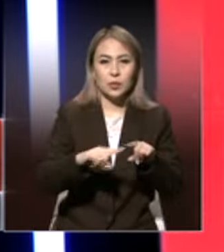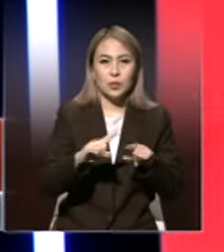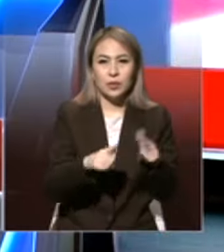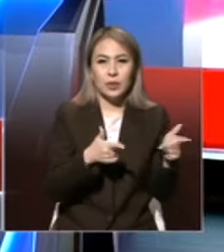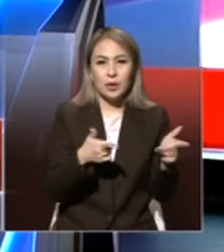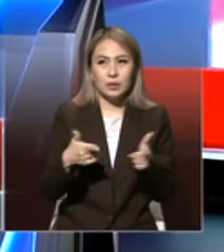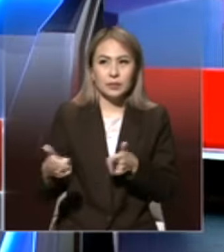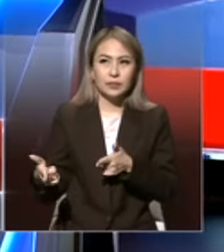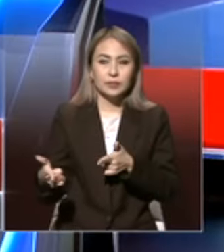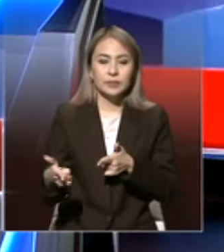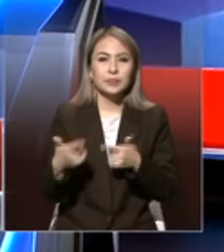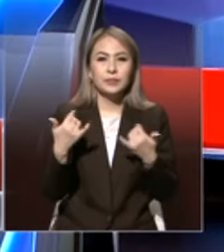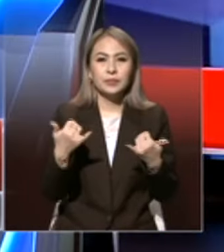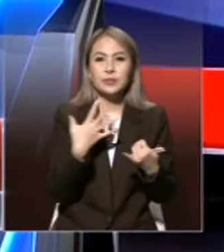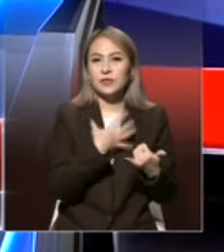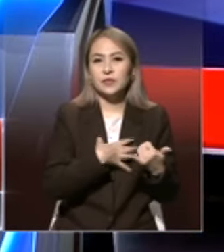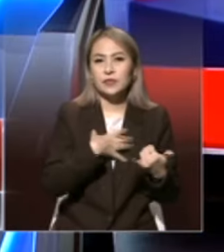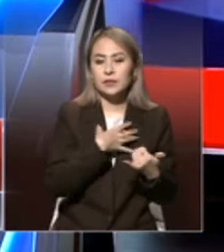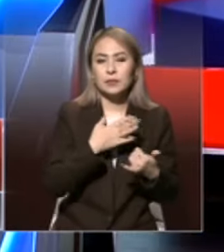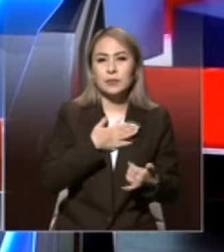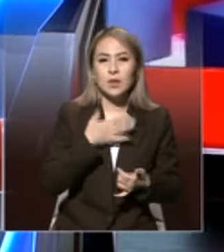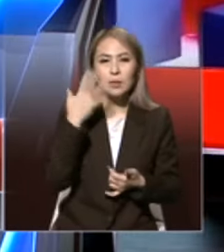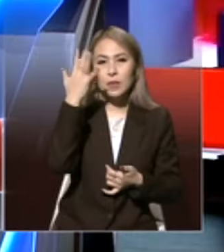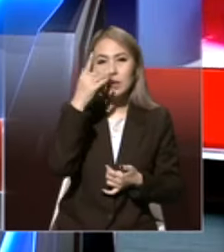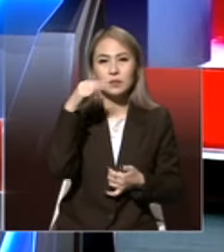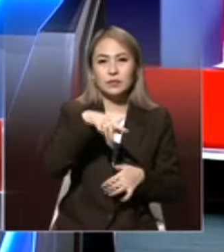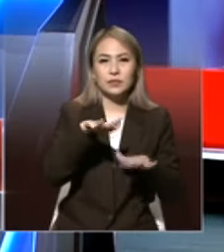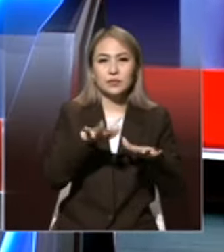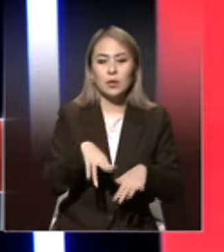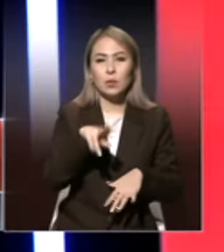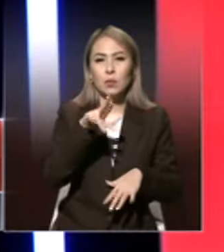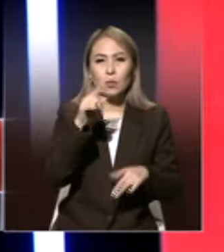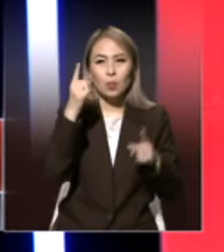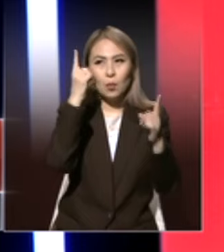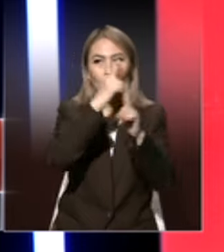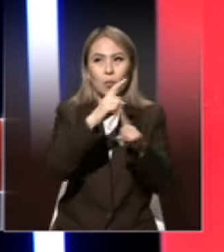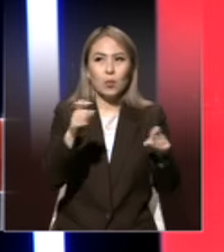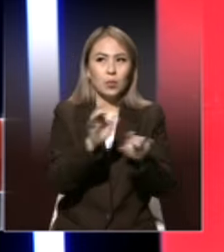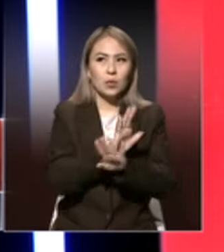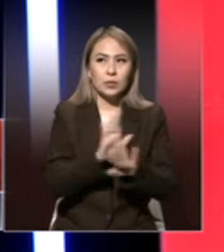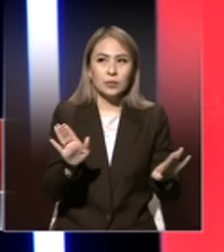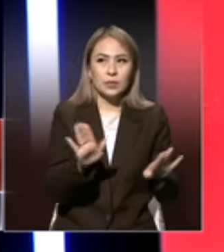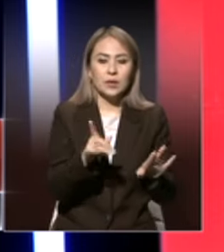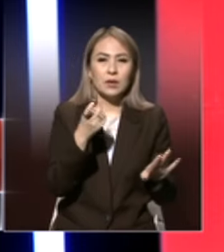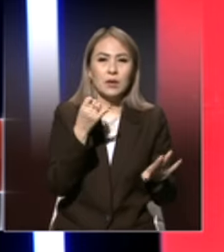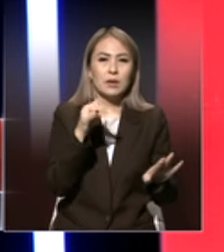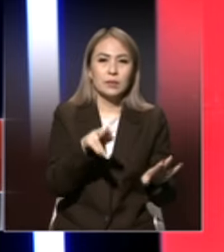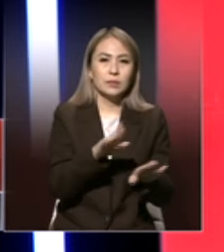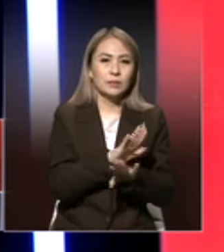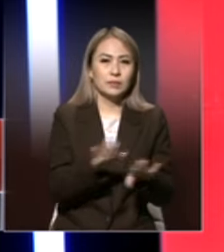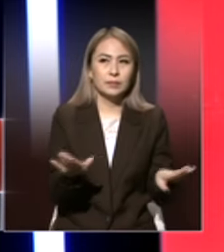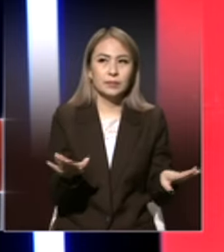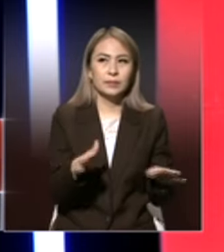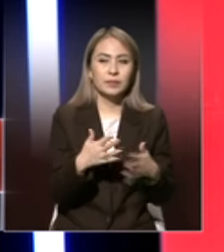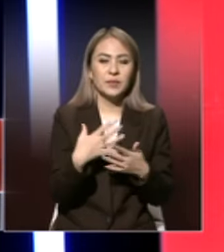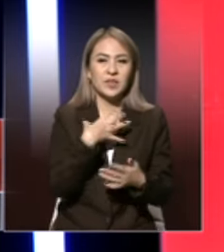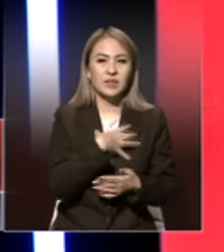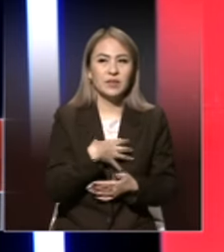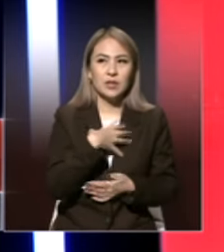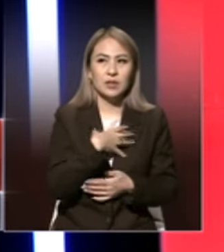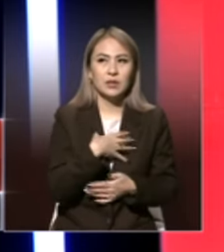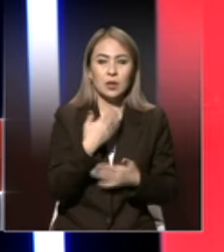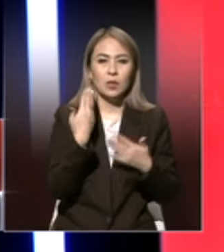иә? Солай ғой. Сондықтан біздің негізгі осы жердегі мақсатымыз популизм емес, қымбатты әріптестер. Хайп емес. Негізгі мақсатымыз